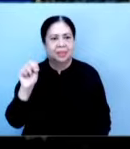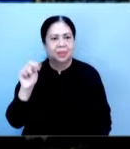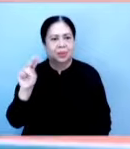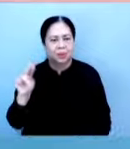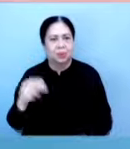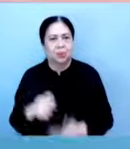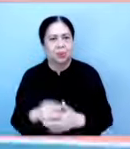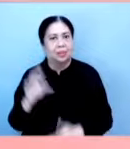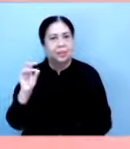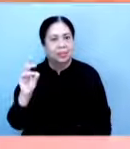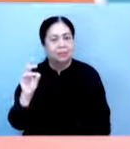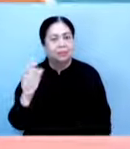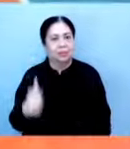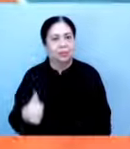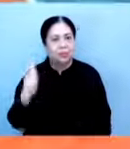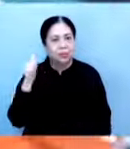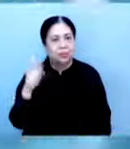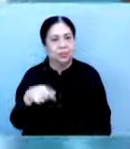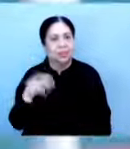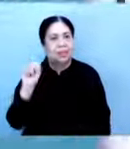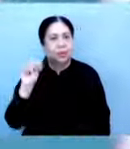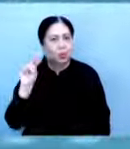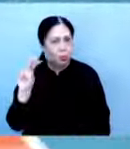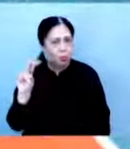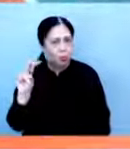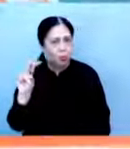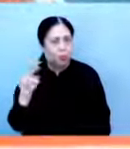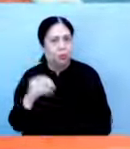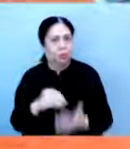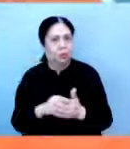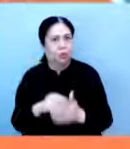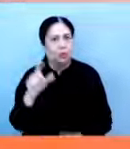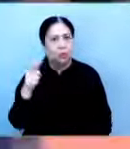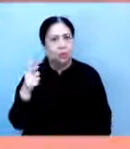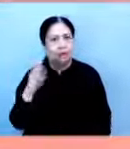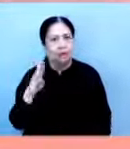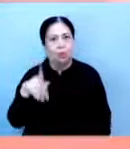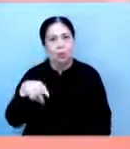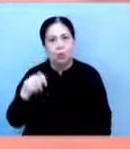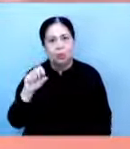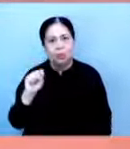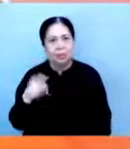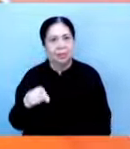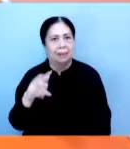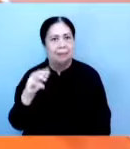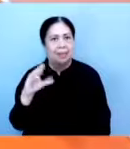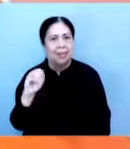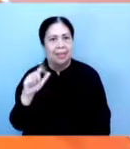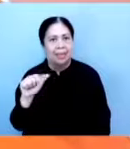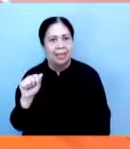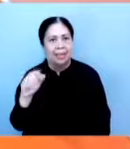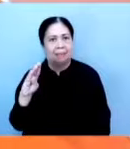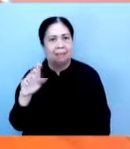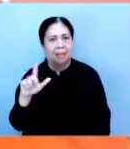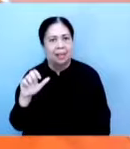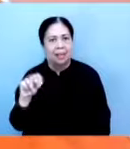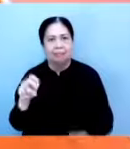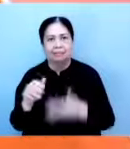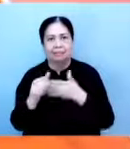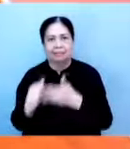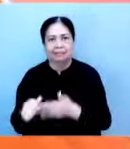wins sa two losses ang record ng NU nagtala ng 24 puntos si Mikaela Belen para pangunahan ang